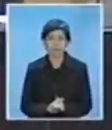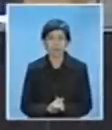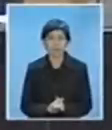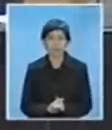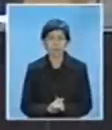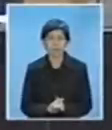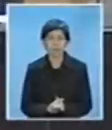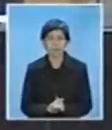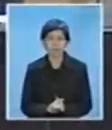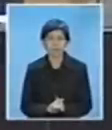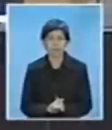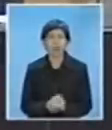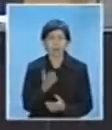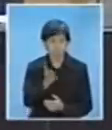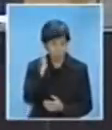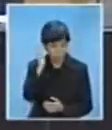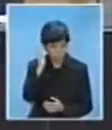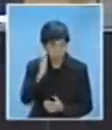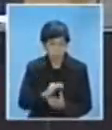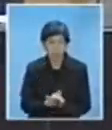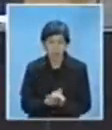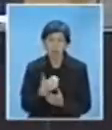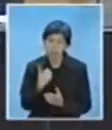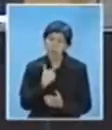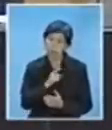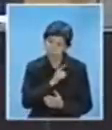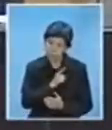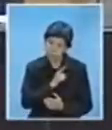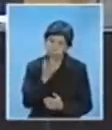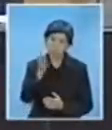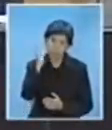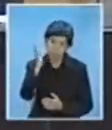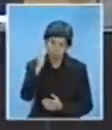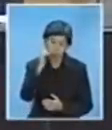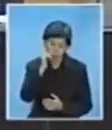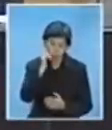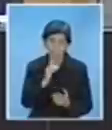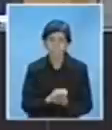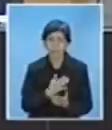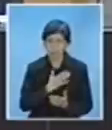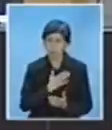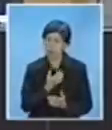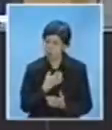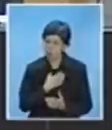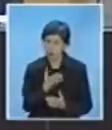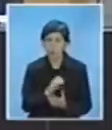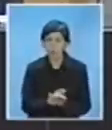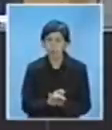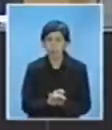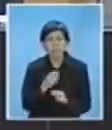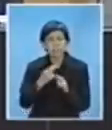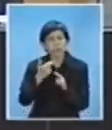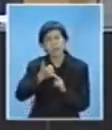ต้องขอความกรุณาท่านผู้อภิปรายนิดหนึ่งนะครับแม้ว่าท่านจะรับผิดชอบสิ่งที่ท่านพูดนะครับแต่กรุณาเถอะครับอย่าพาดพิ